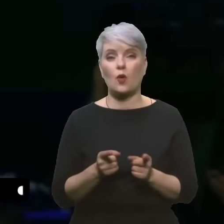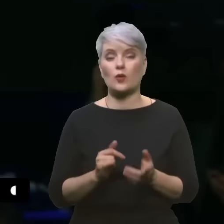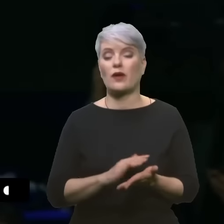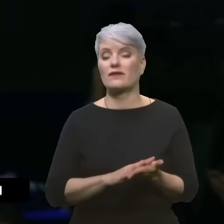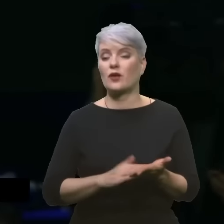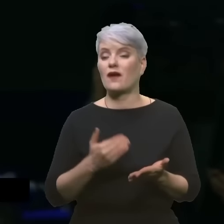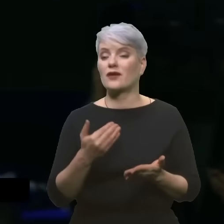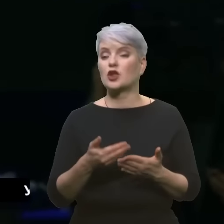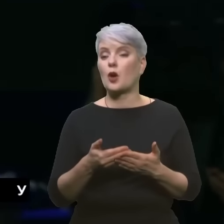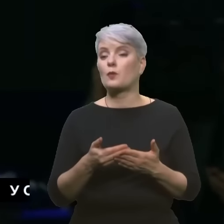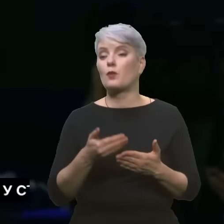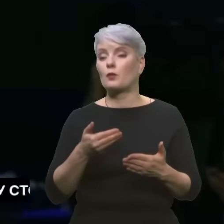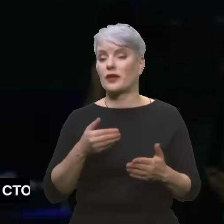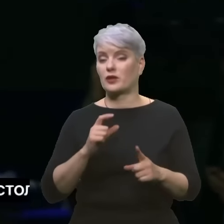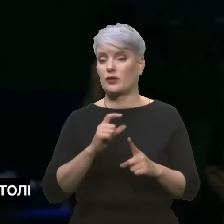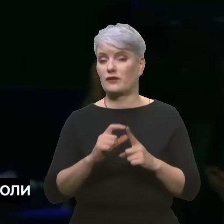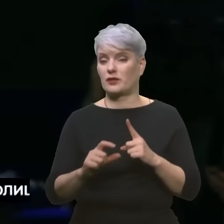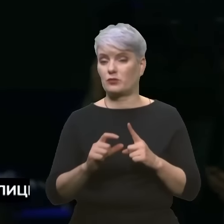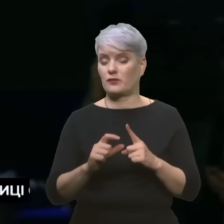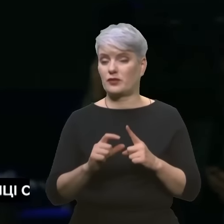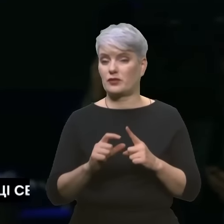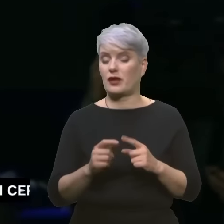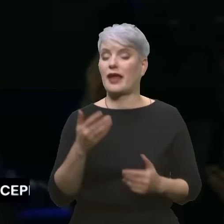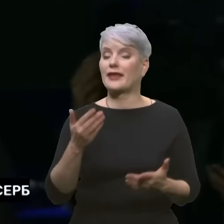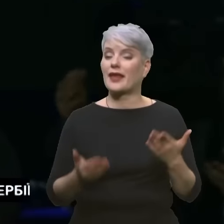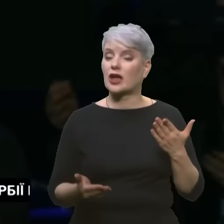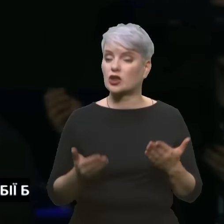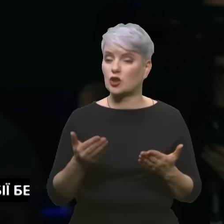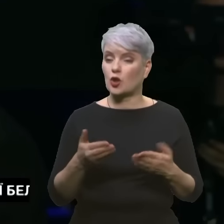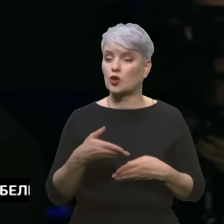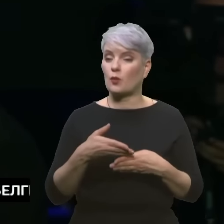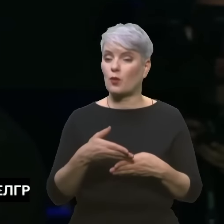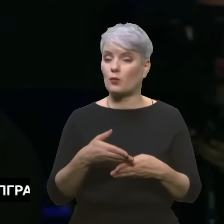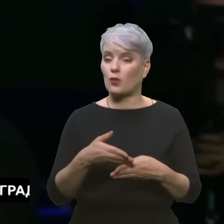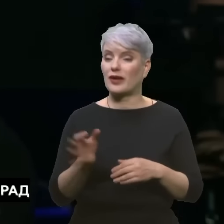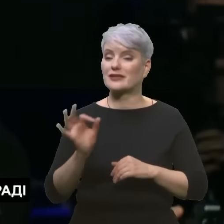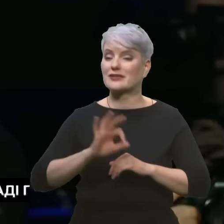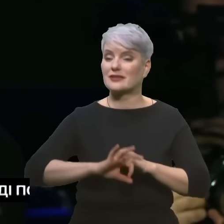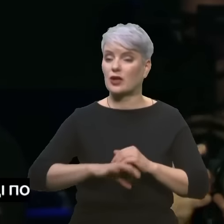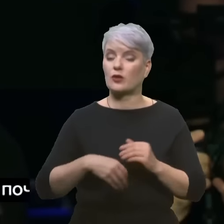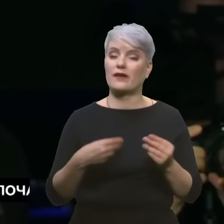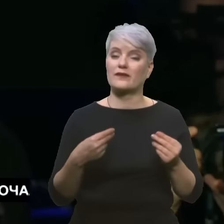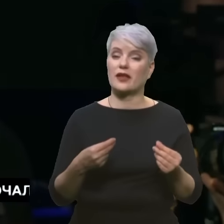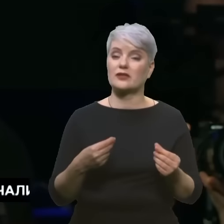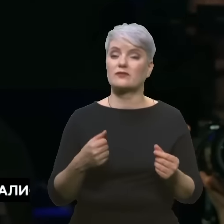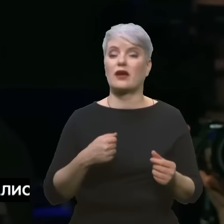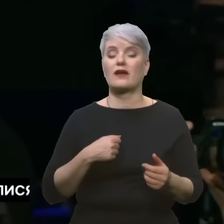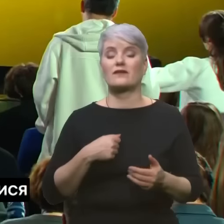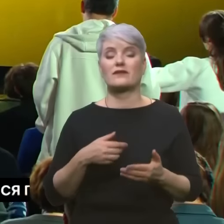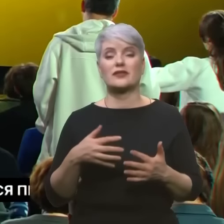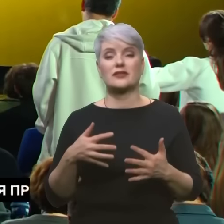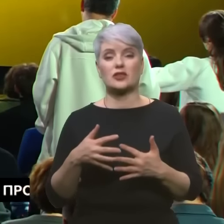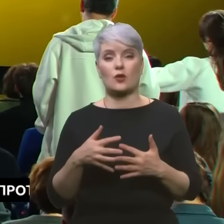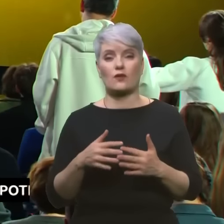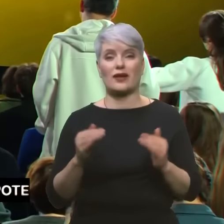вашої попередньої відповіді. Якщо допомога від Заходу, фінансова, військова,